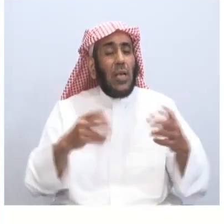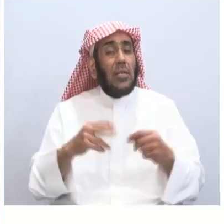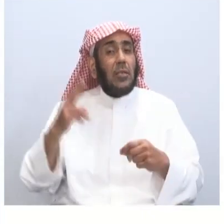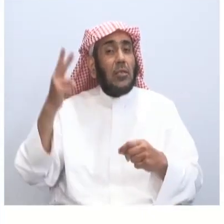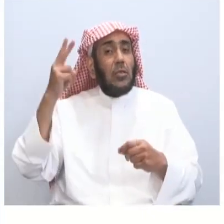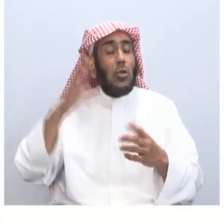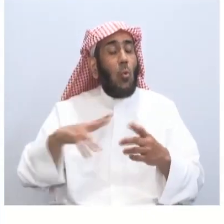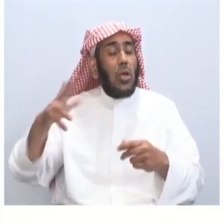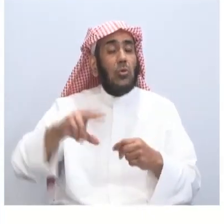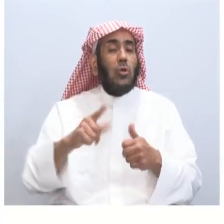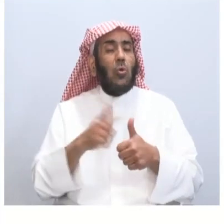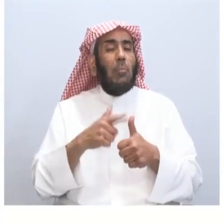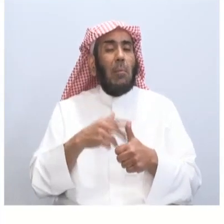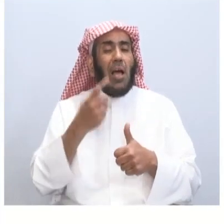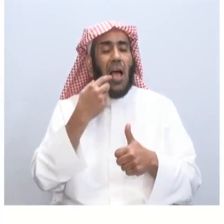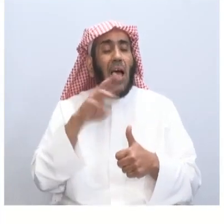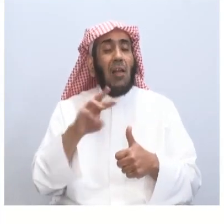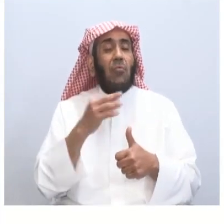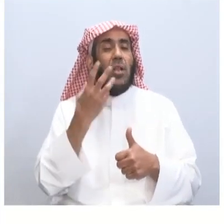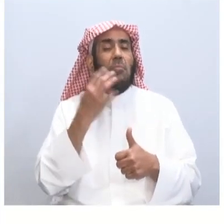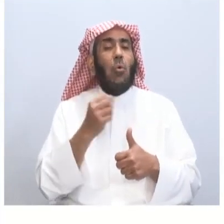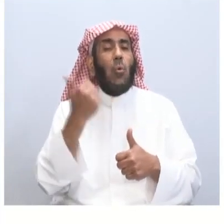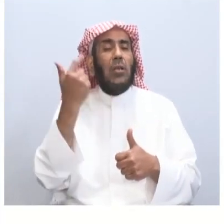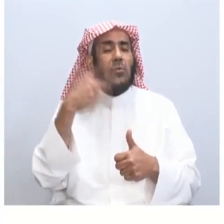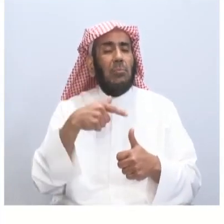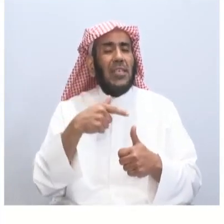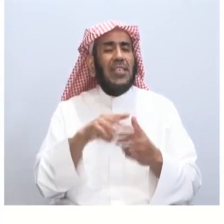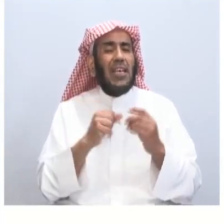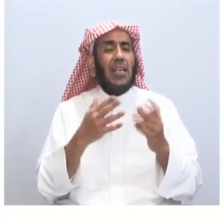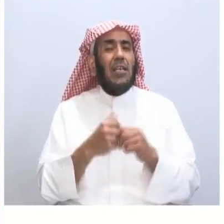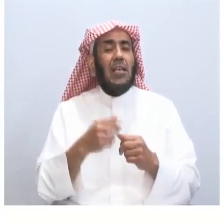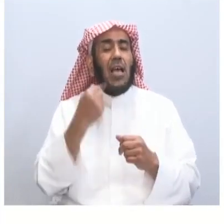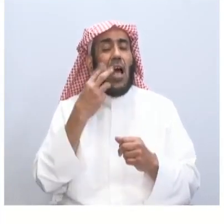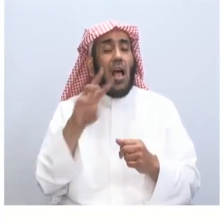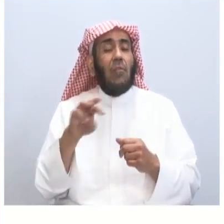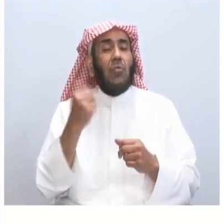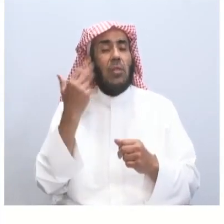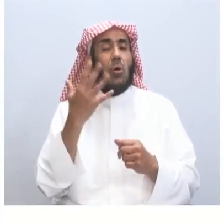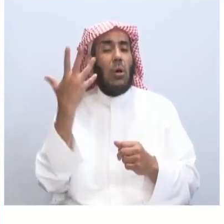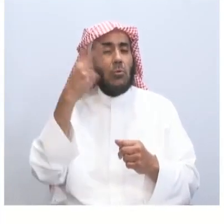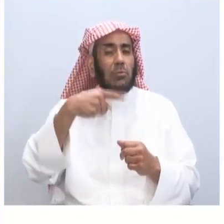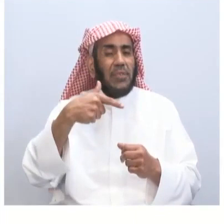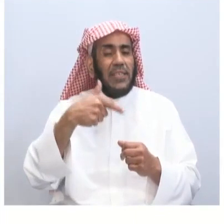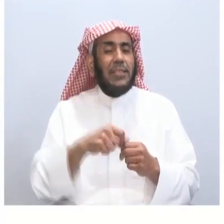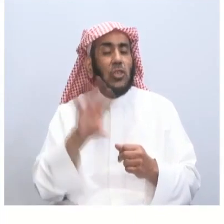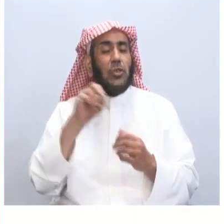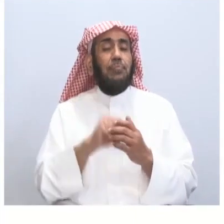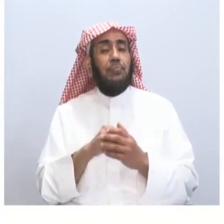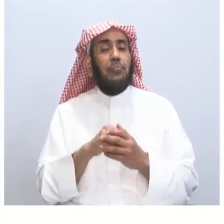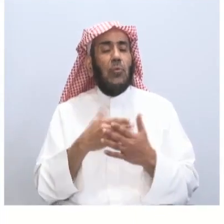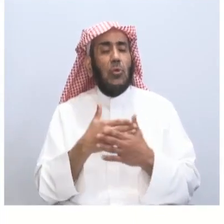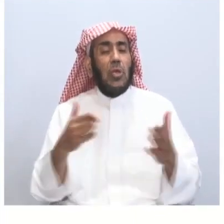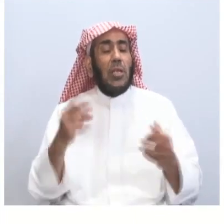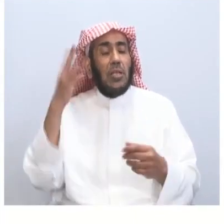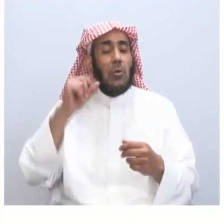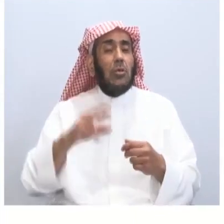الاولى من عام 1371 استغرقت الى عام 1375 وتوسع